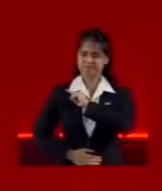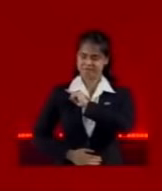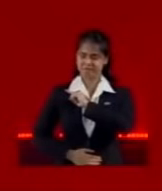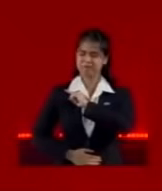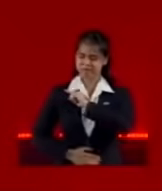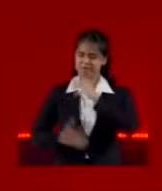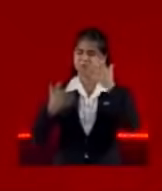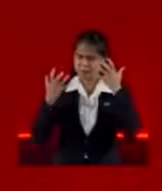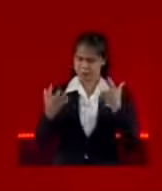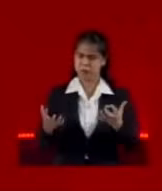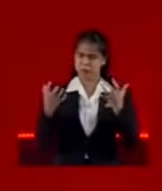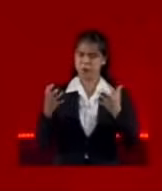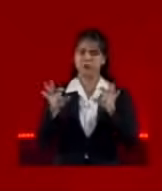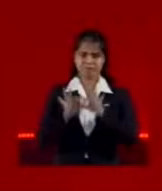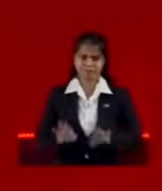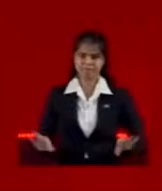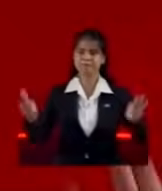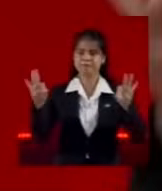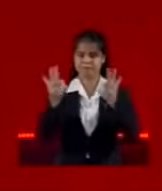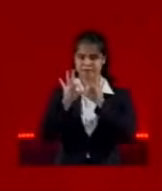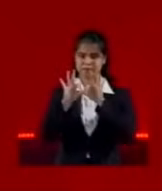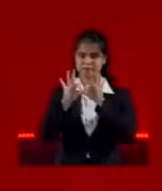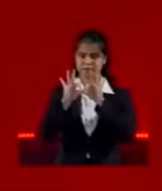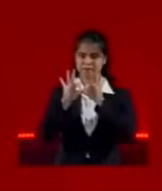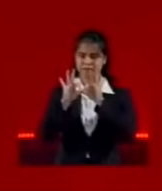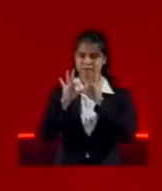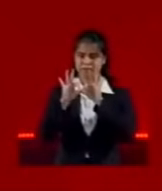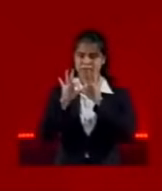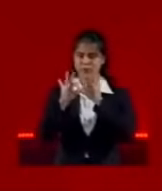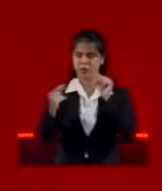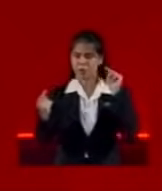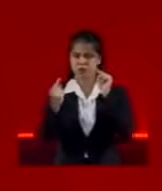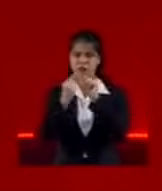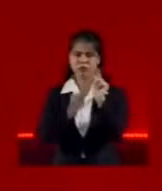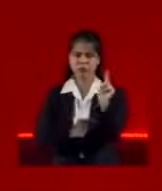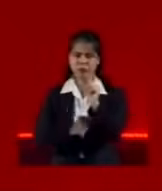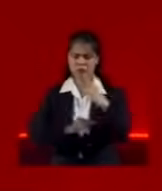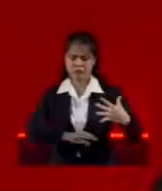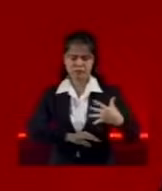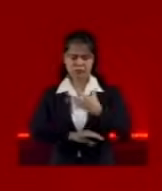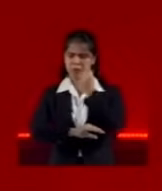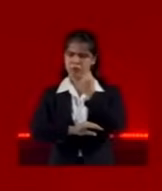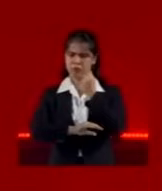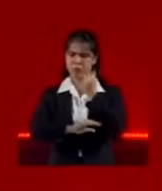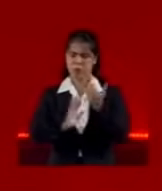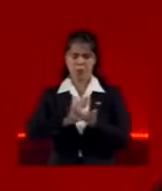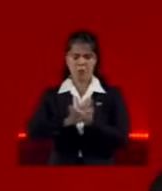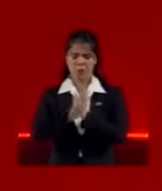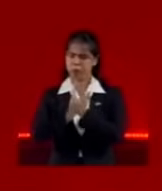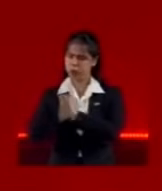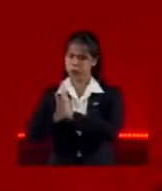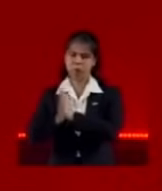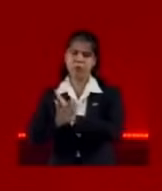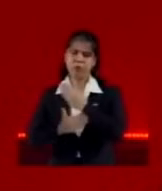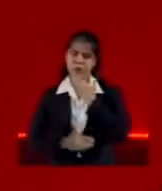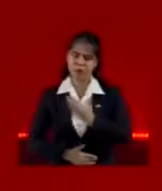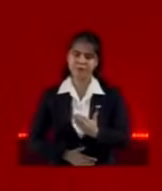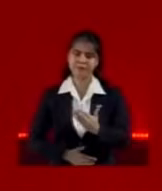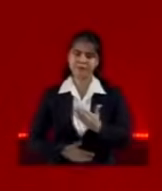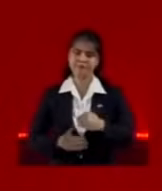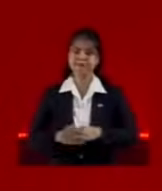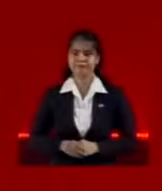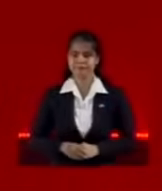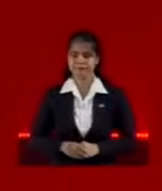าจจะบอกว่าเอาเด็กหมดเลยผู้ใหญ่ไม่ต้องยุ่งแต่คุณแพทองธารก็พูดดีวันนั้นก็คือผู้ใหญ่ก็ต้องมาช่วยกัน ครับ